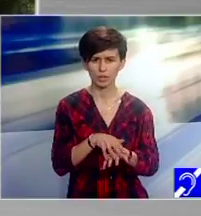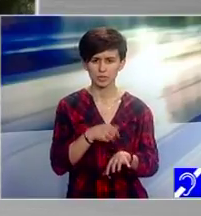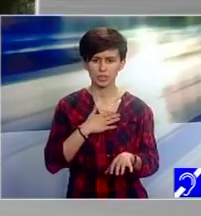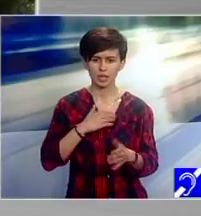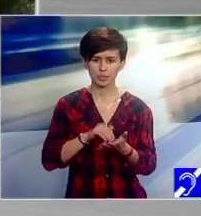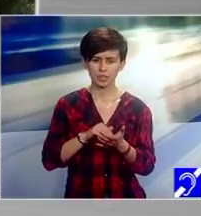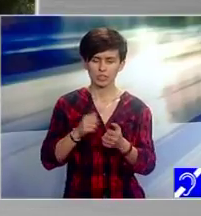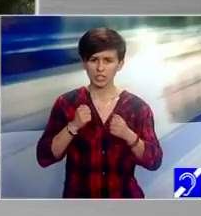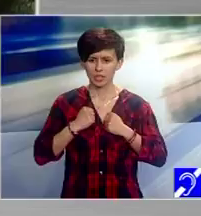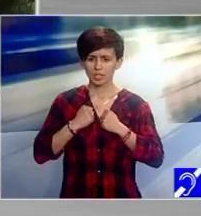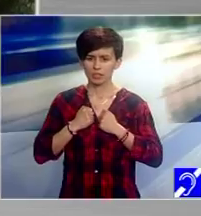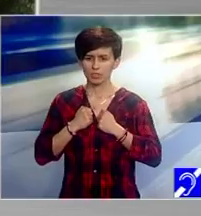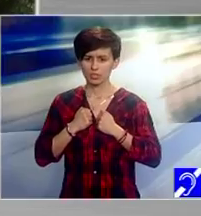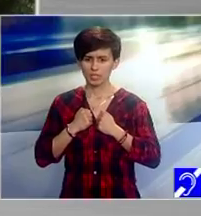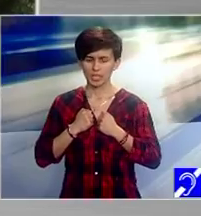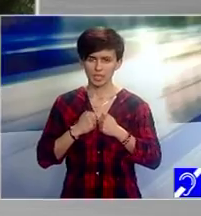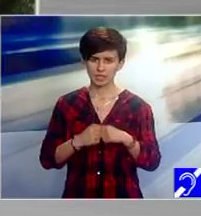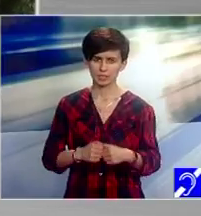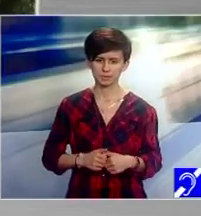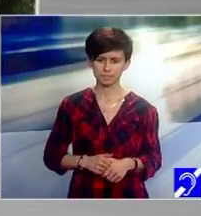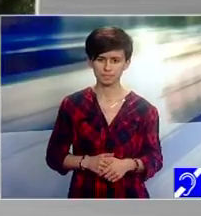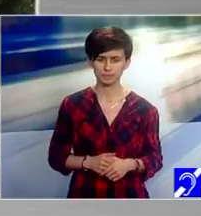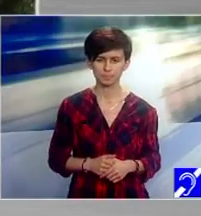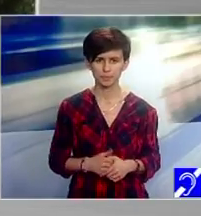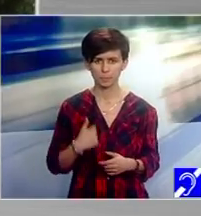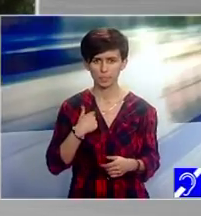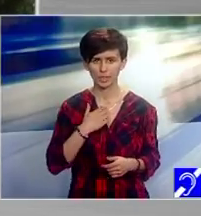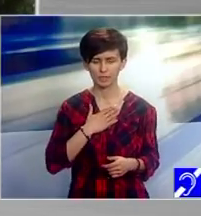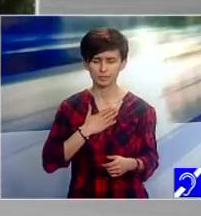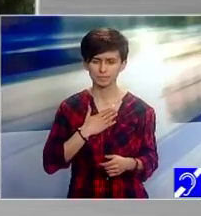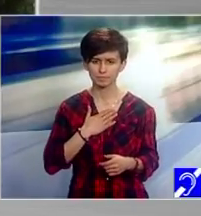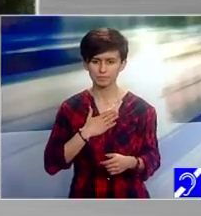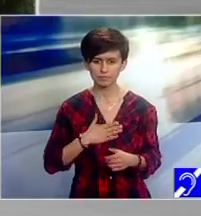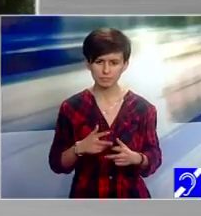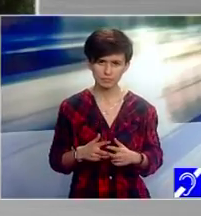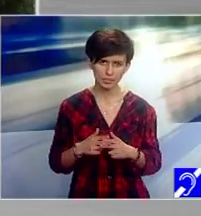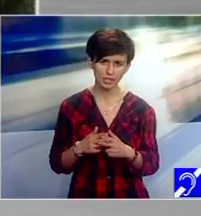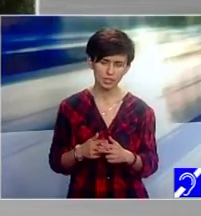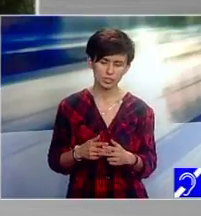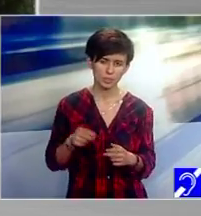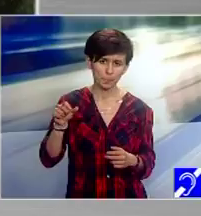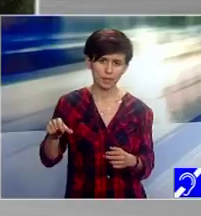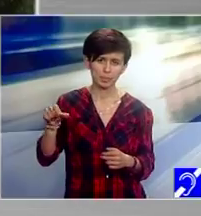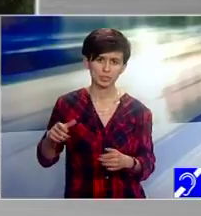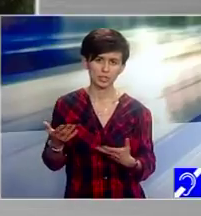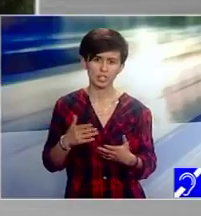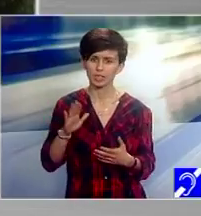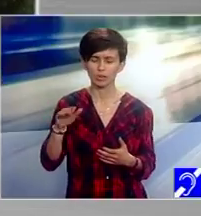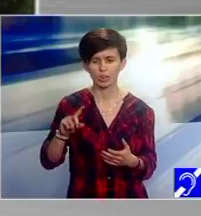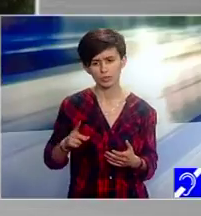de voluntariat, de a ajuta pe cei care n-au avut probabil șansa mea de a se